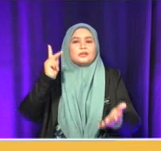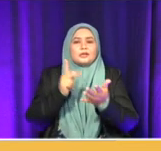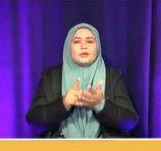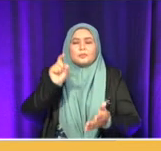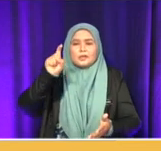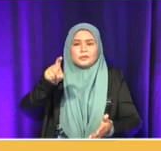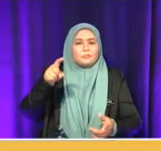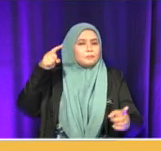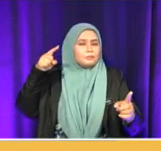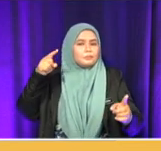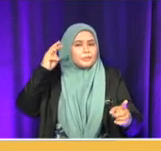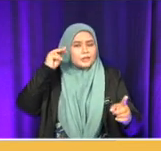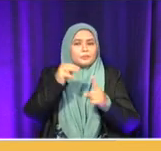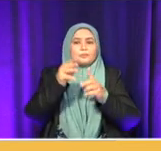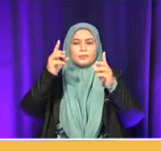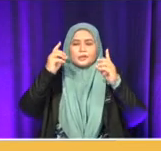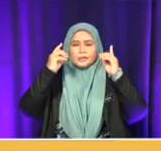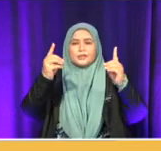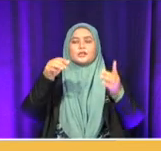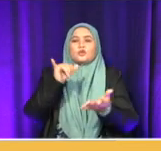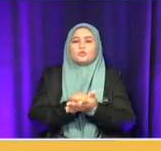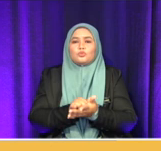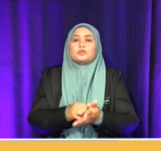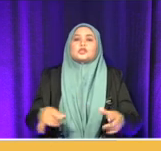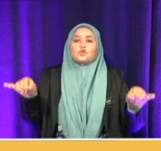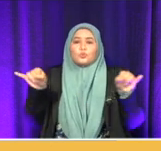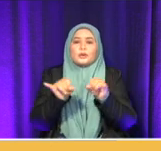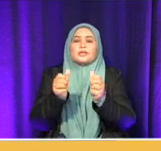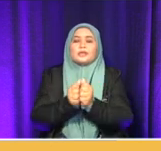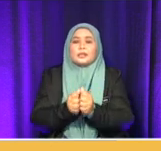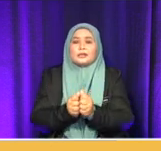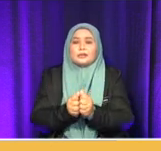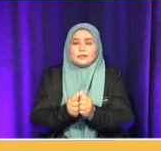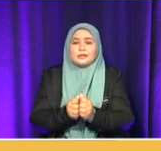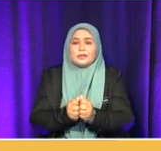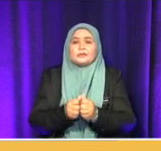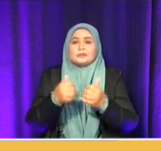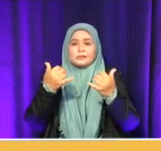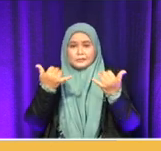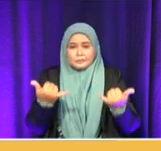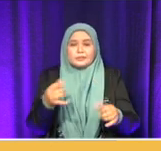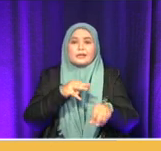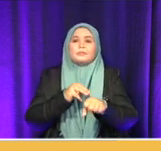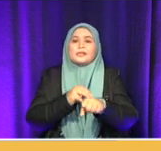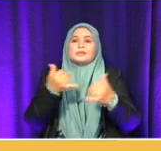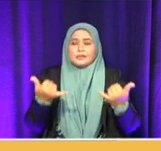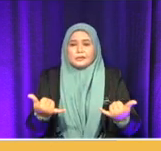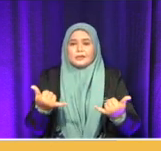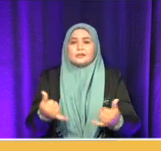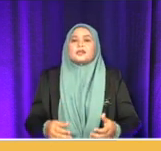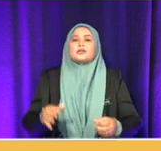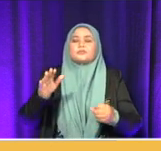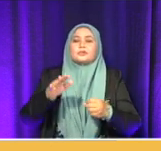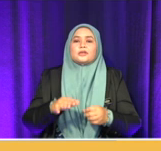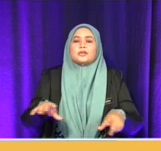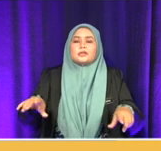memastikan pendidikan itu relevan Oke sesuai dengan abad ke-201 dan telah dilaksanakan sepenuhnya kepada